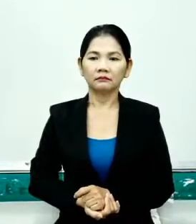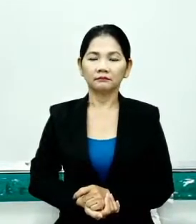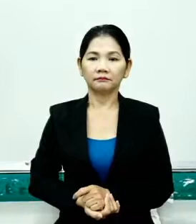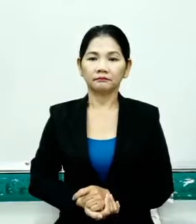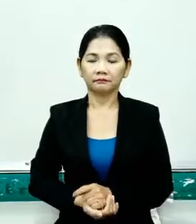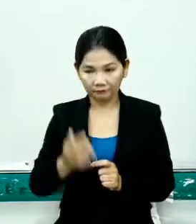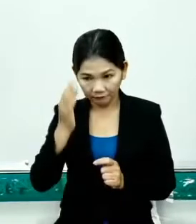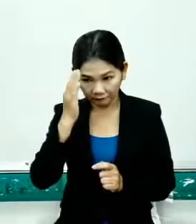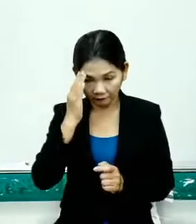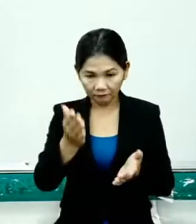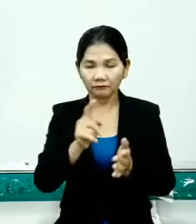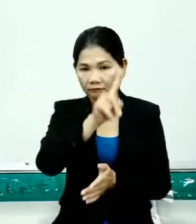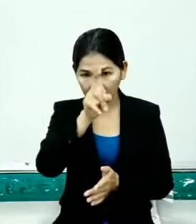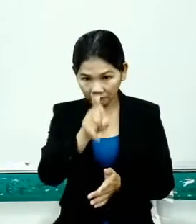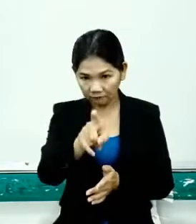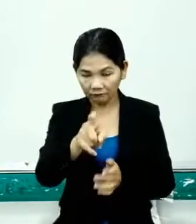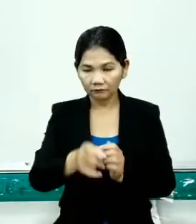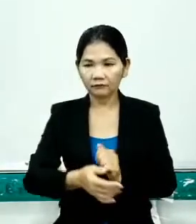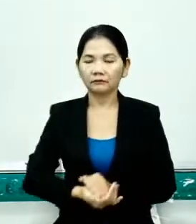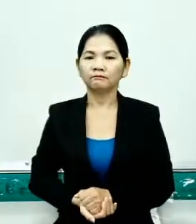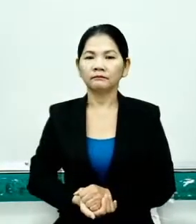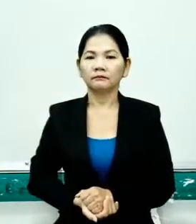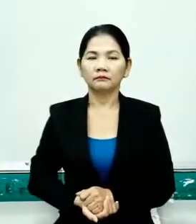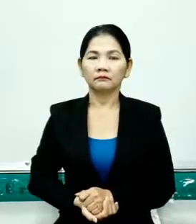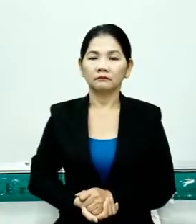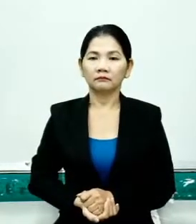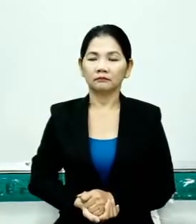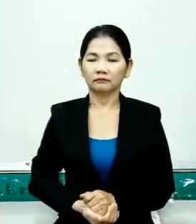mất chàm tiết là cụ xua làng vinh tiết nế. Khó.